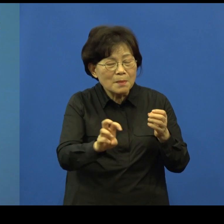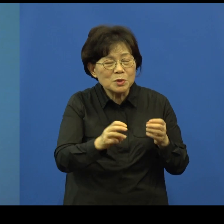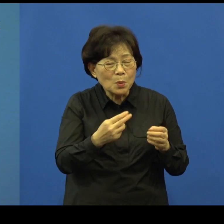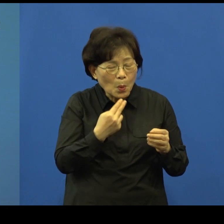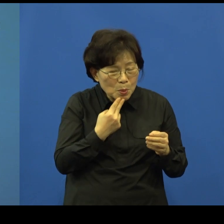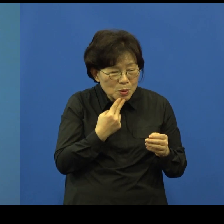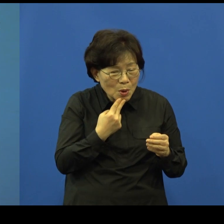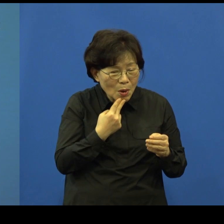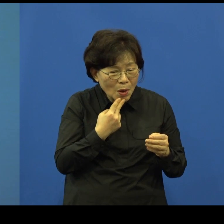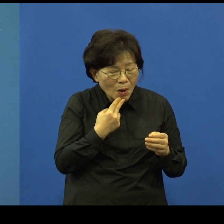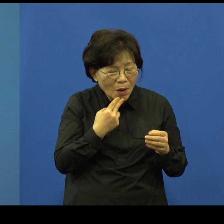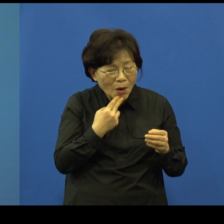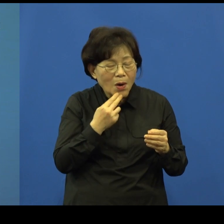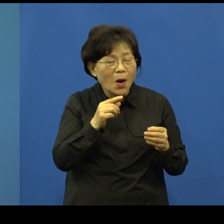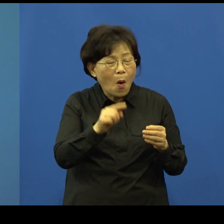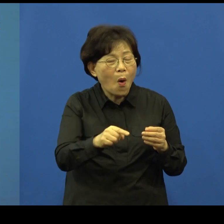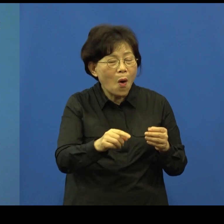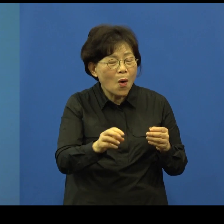너 뒤에 한 명 생겼네?